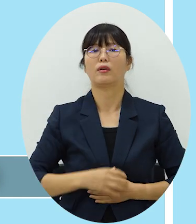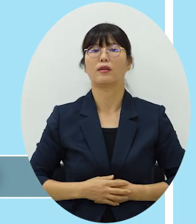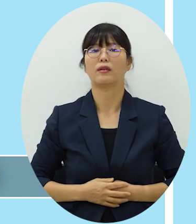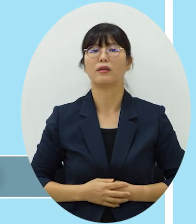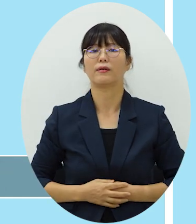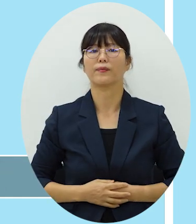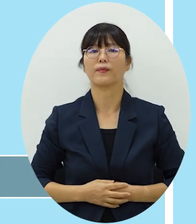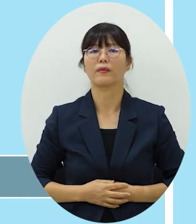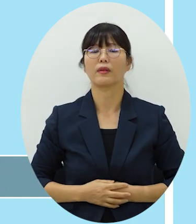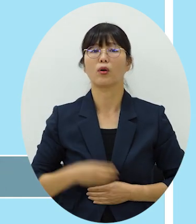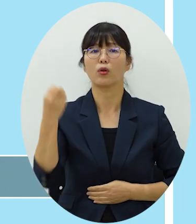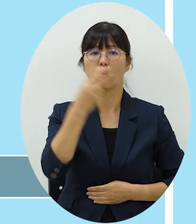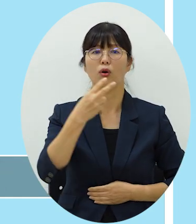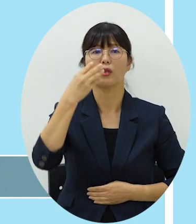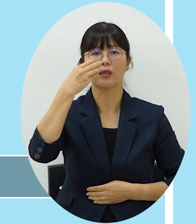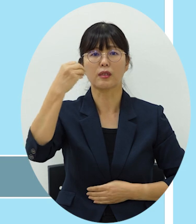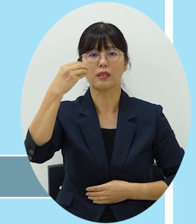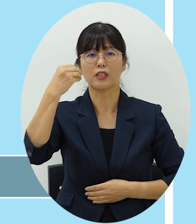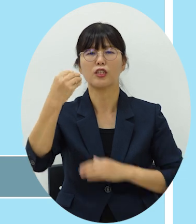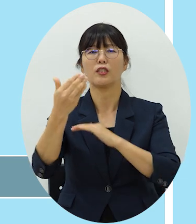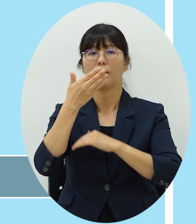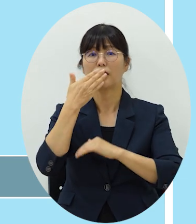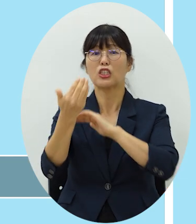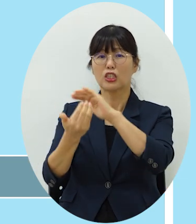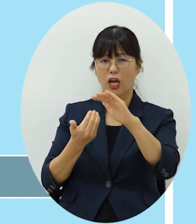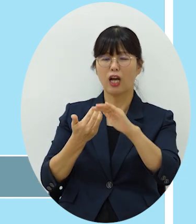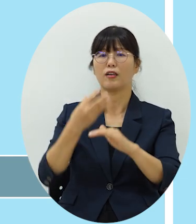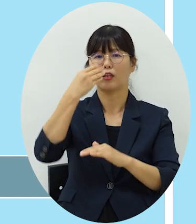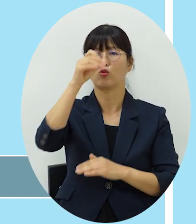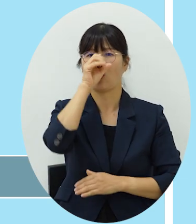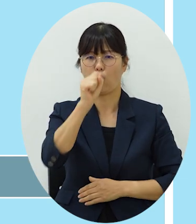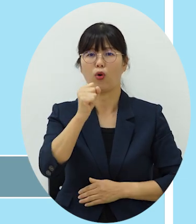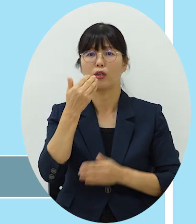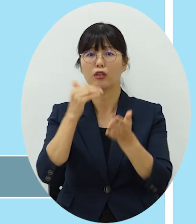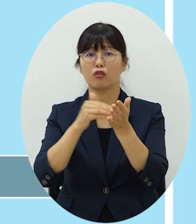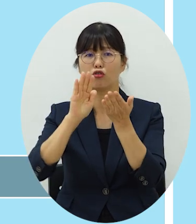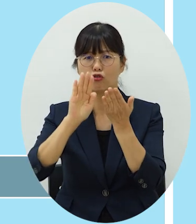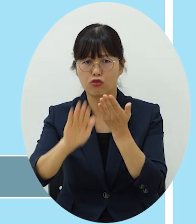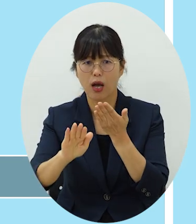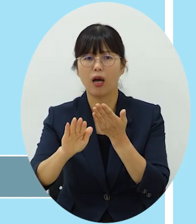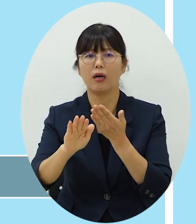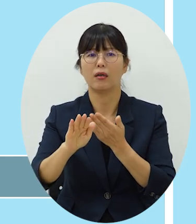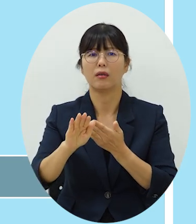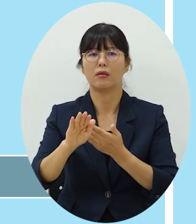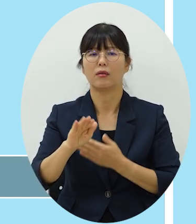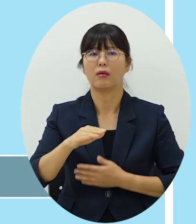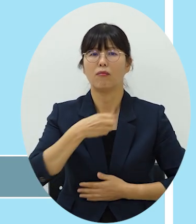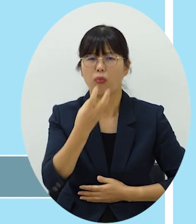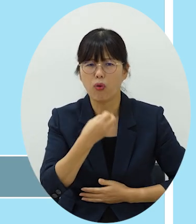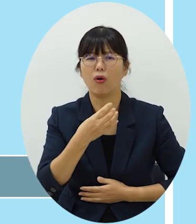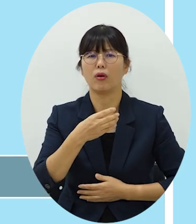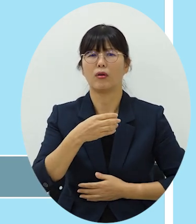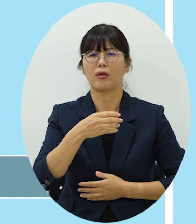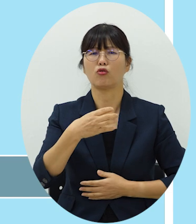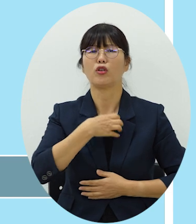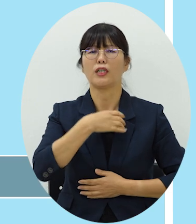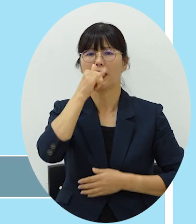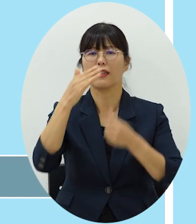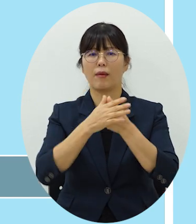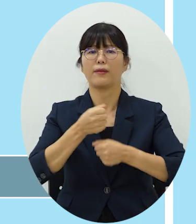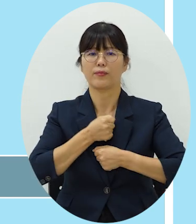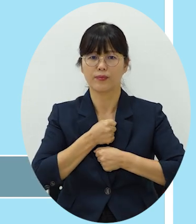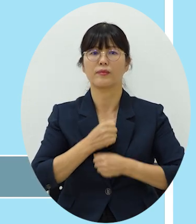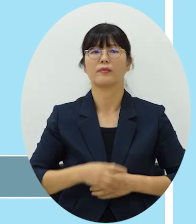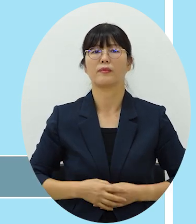좋습니다. 또한 흡인은 식사 전에 하는 것이 좋으며 식사 직후에는 구토 또는 살에 들릴 위험이 있으므로